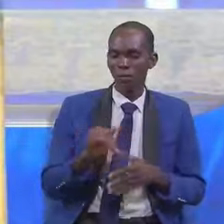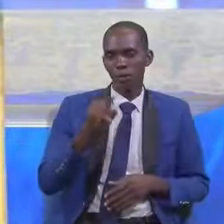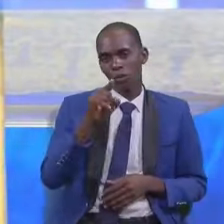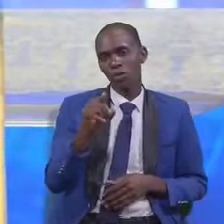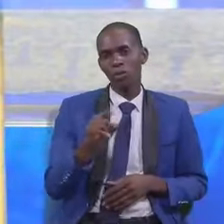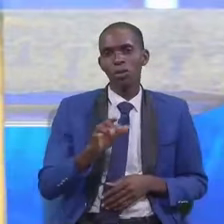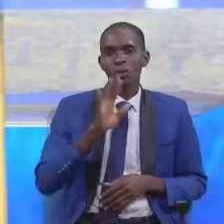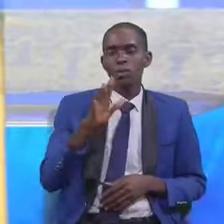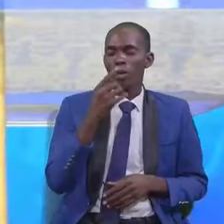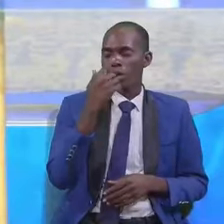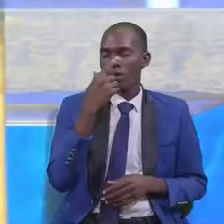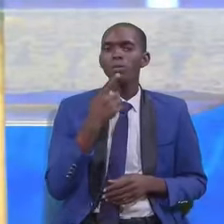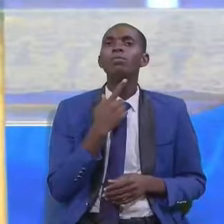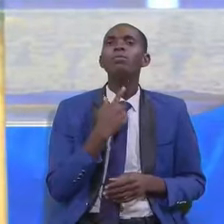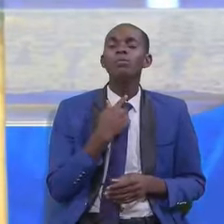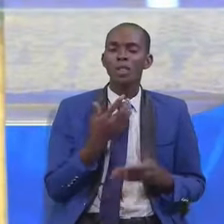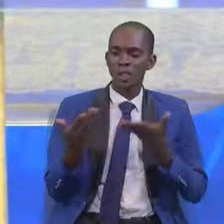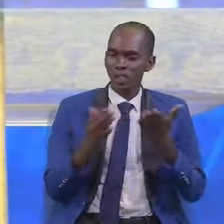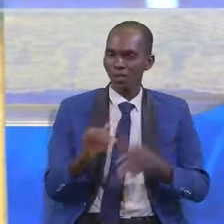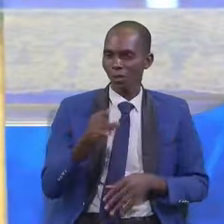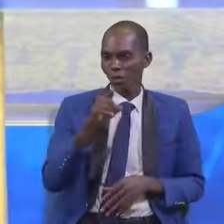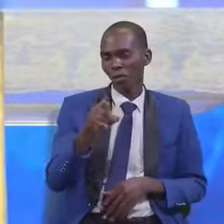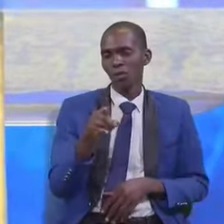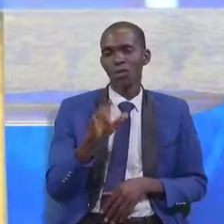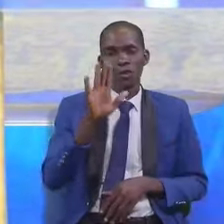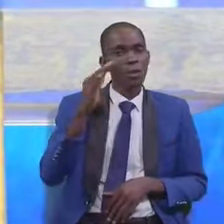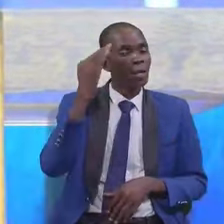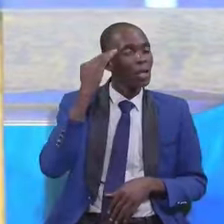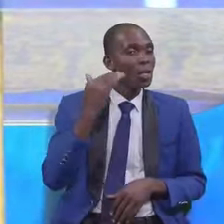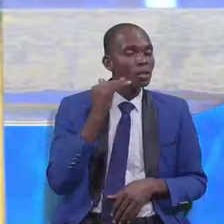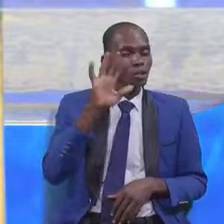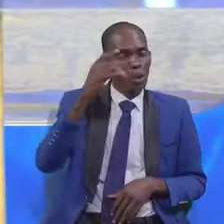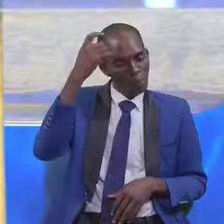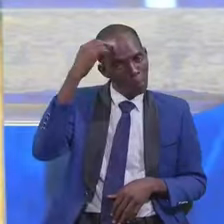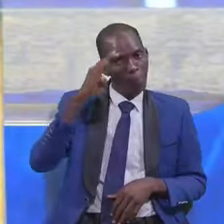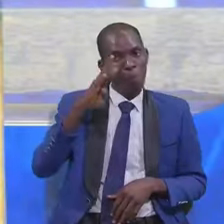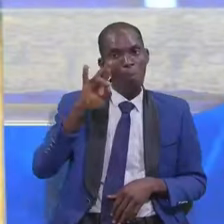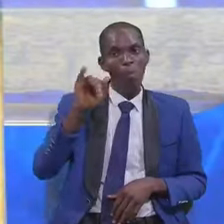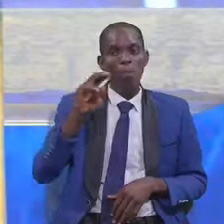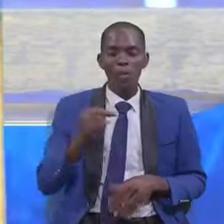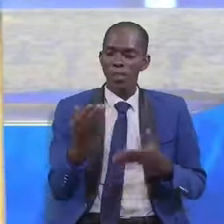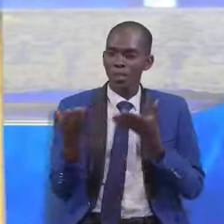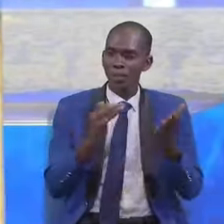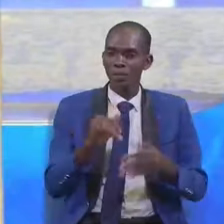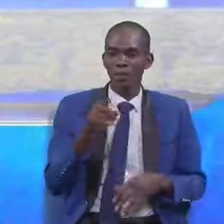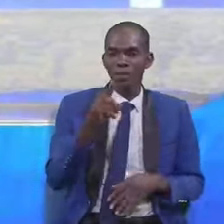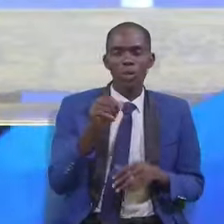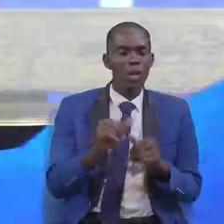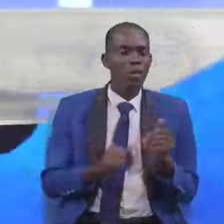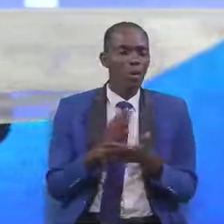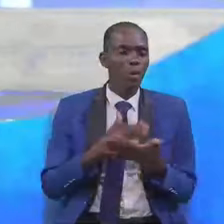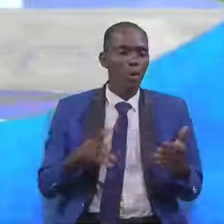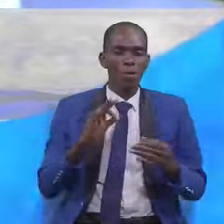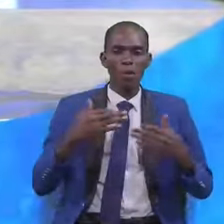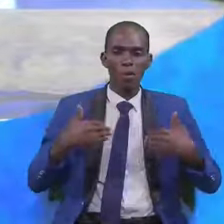gorge sont des serviteurs qui vous servent. Votre tête, votre cerveau vous servent. Toute partie de votre corps